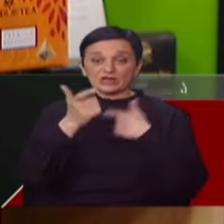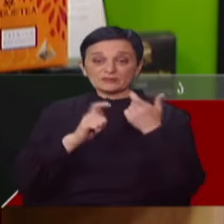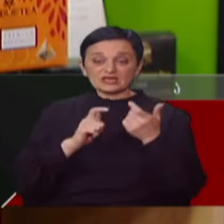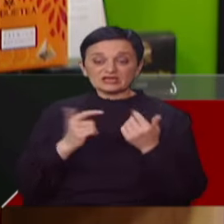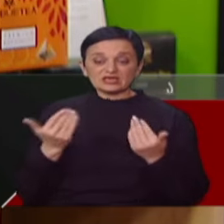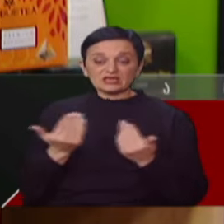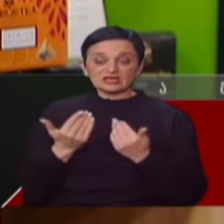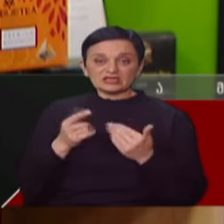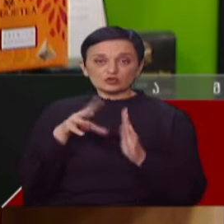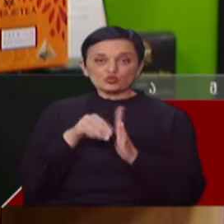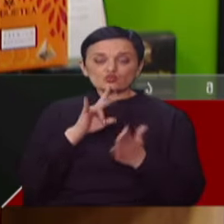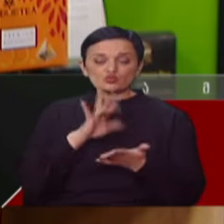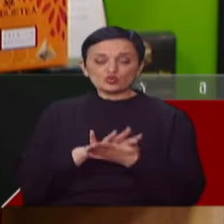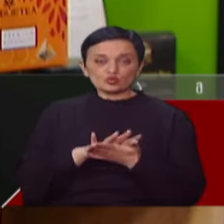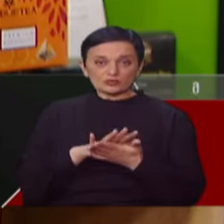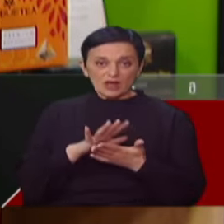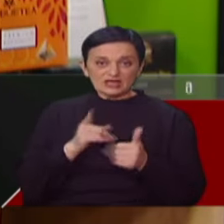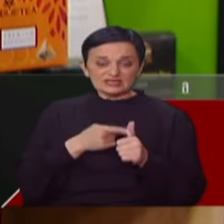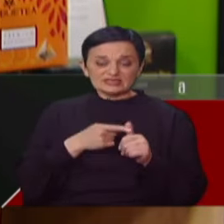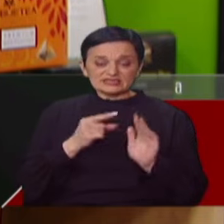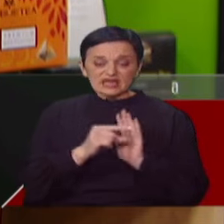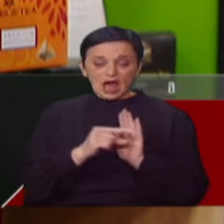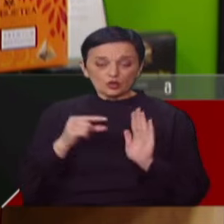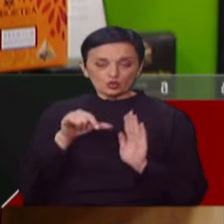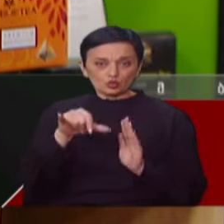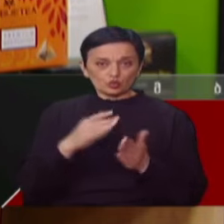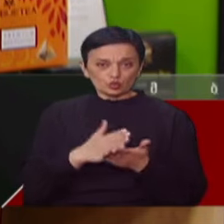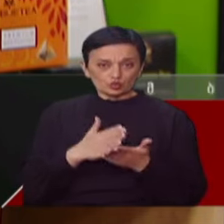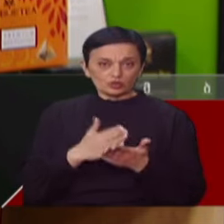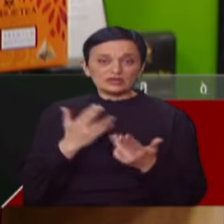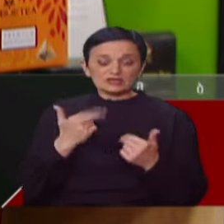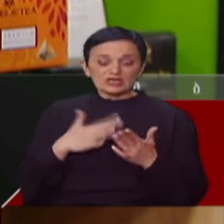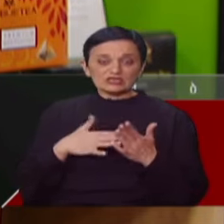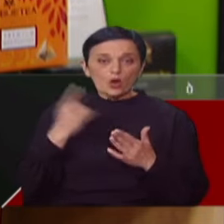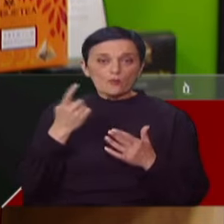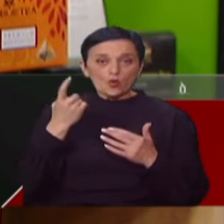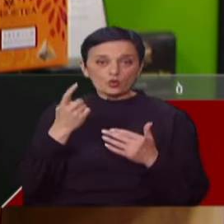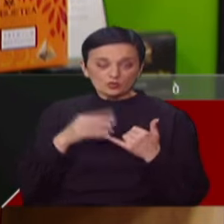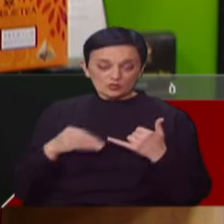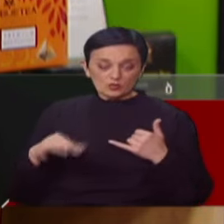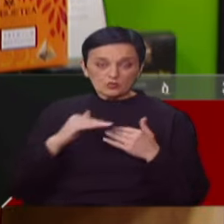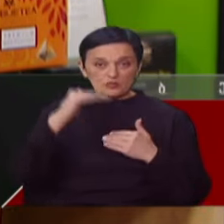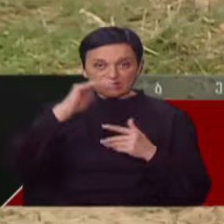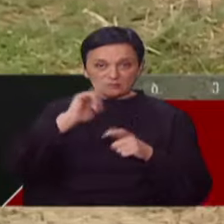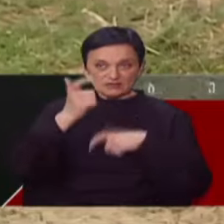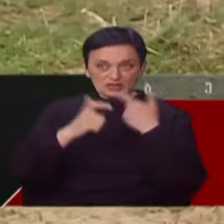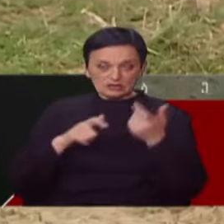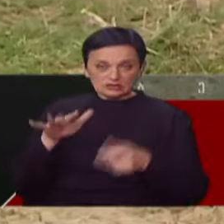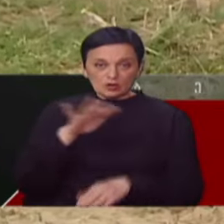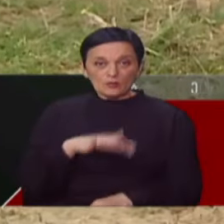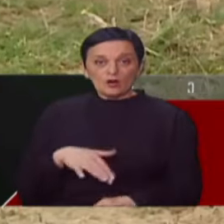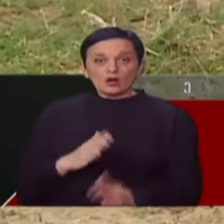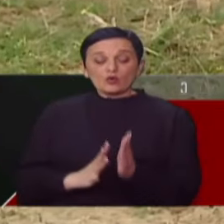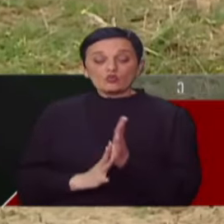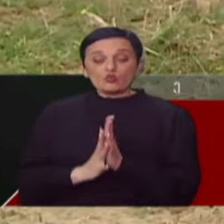დასახლებებში მუდმივად ცხოვრები პირების სტატუსი და აქვთ სასოფლო სამეურნეო მიწის ნაკვეთი ასევე მაღალმთიან დასახლებაში.